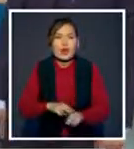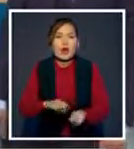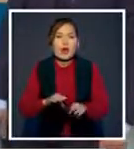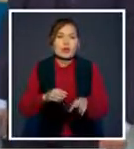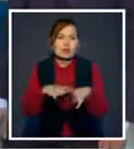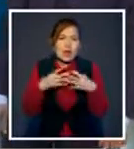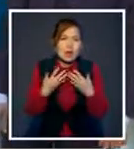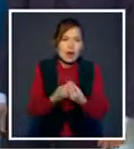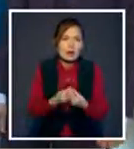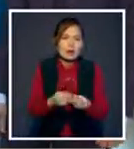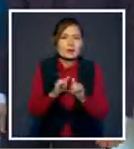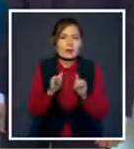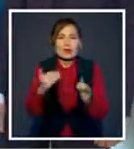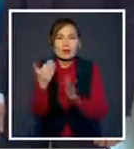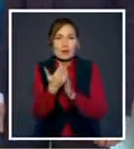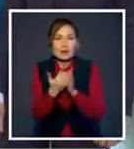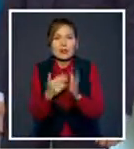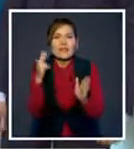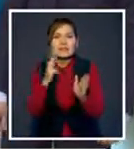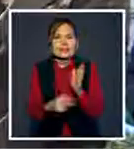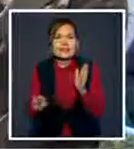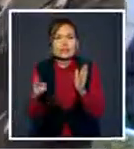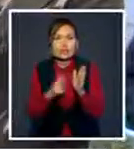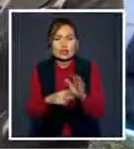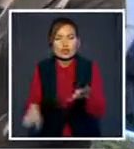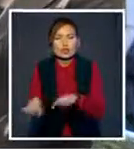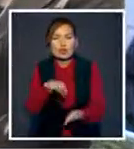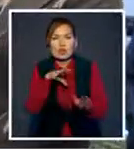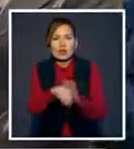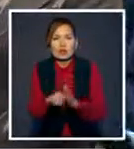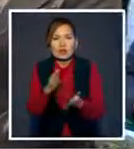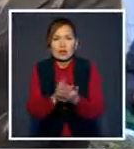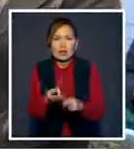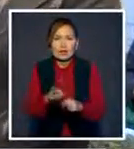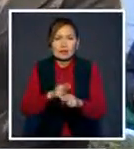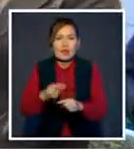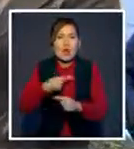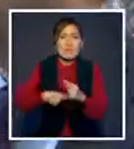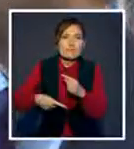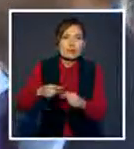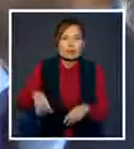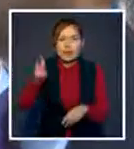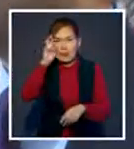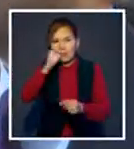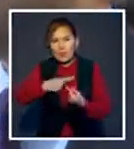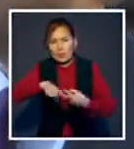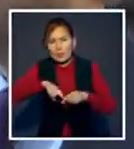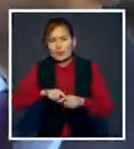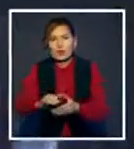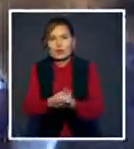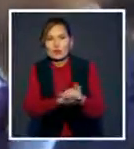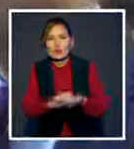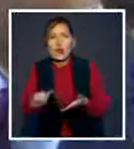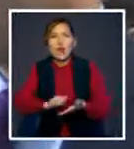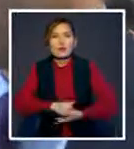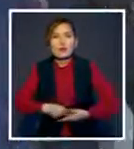әлеуметтік бастамалар картасына 87 жоба енгізілген. Бұдан бөлек үкіметтік емес ұйымдар, бизнес, мемлекеттік органдар өкілдері ынтымақтастық